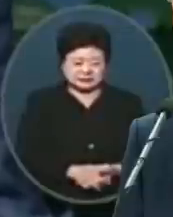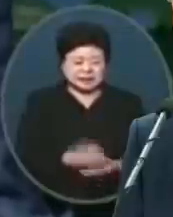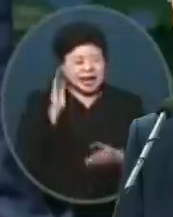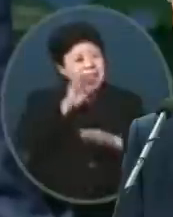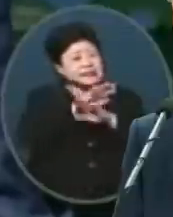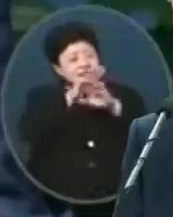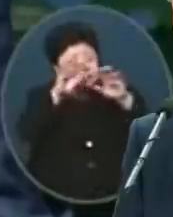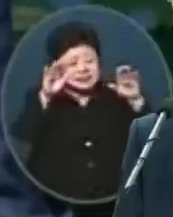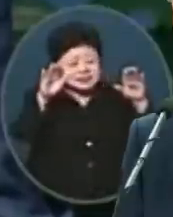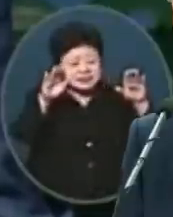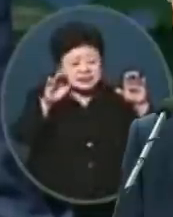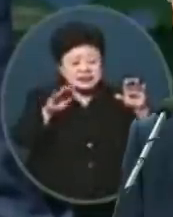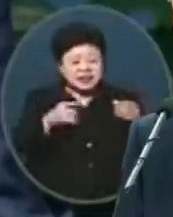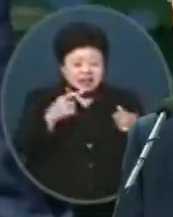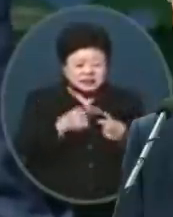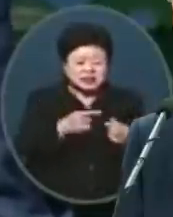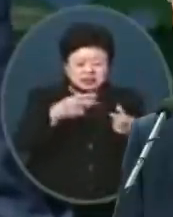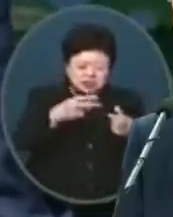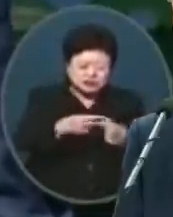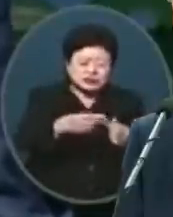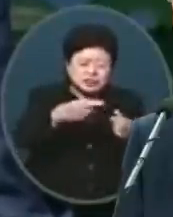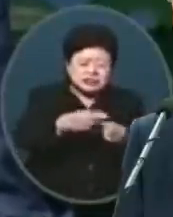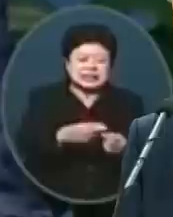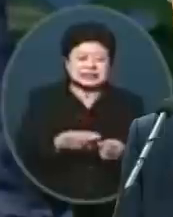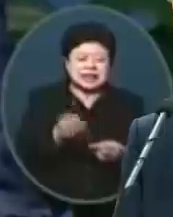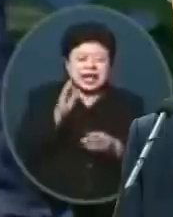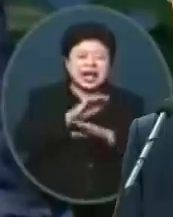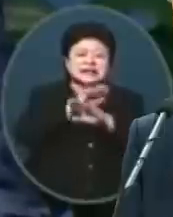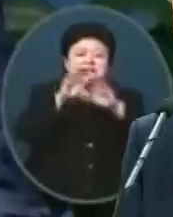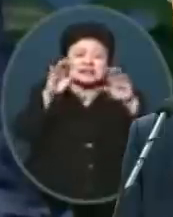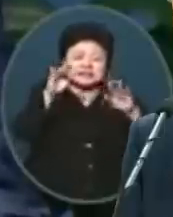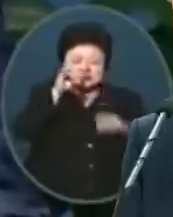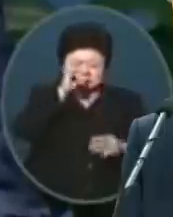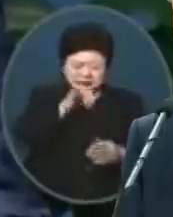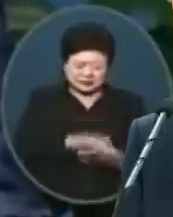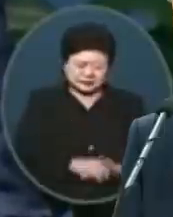하늘은 첫째, 둘째, 셋째 하늘